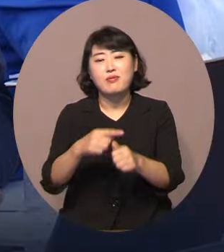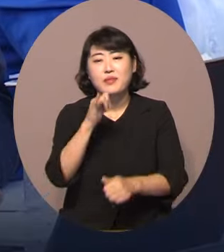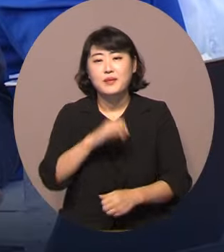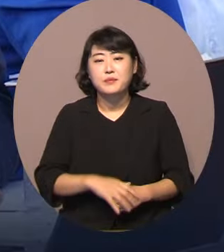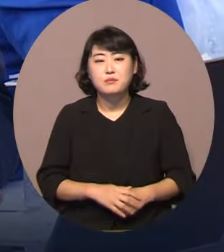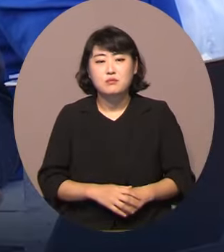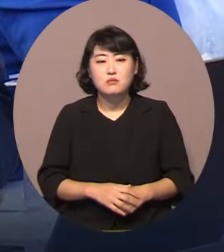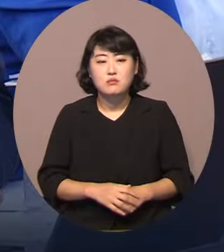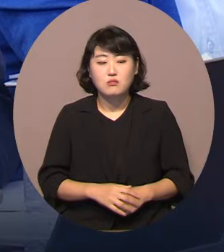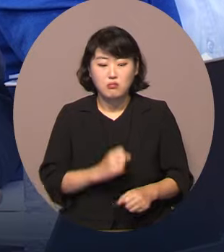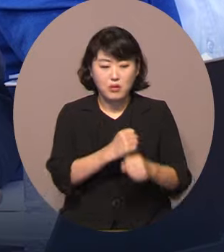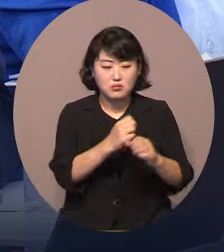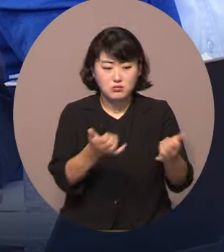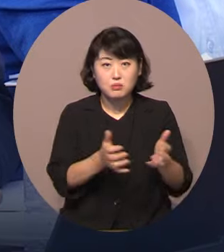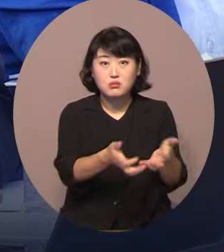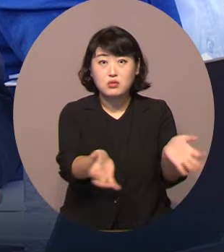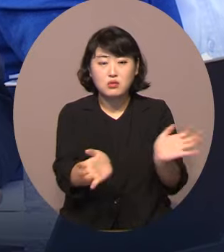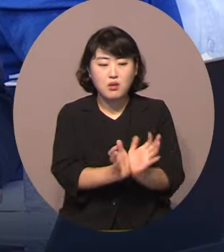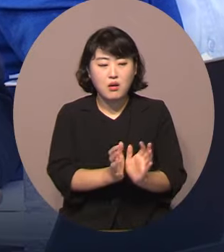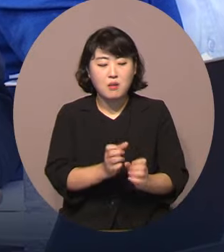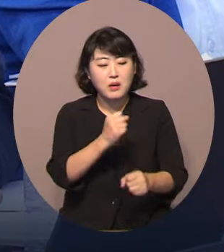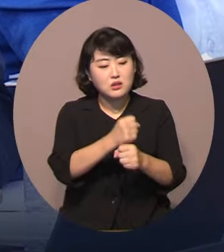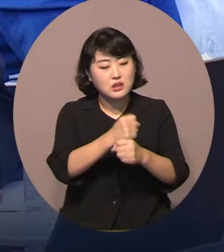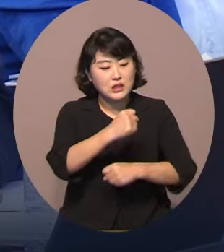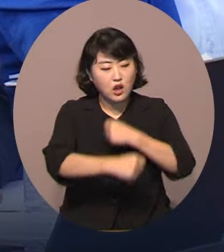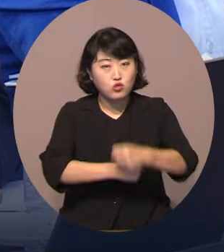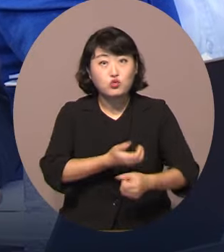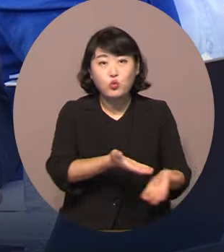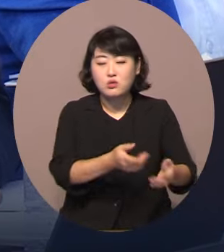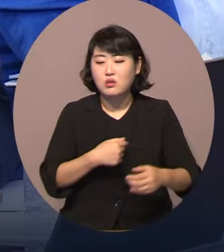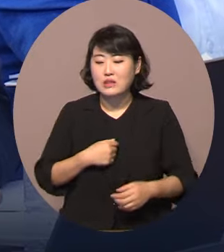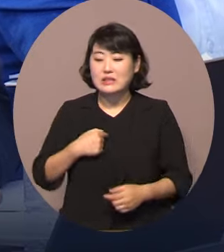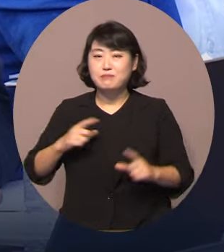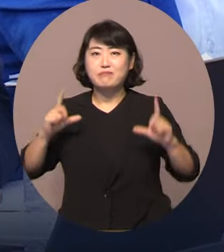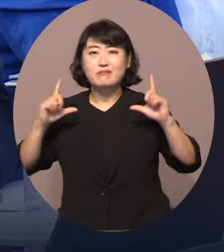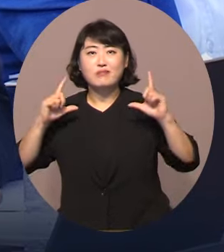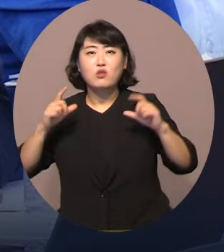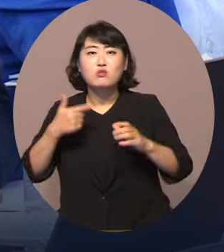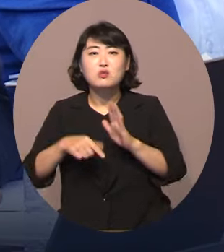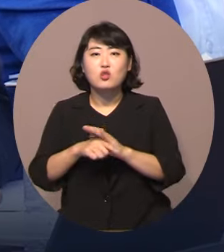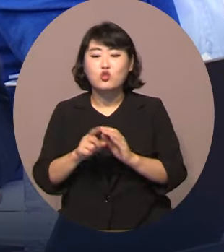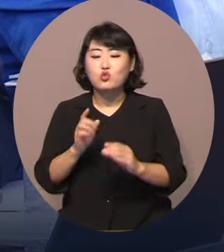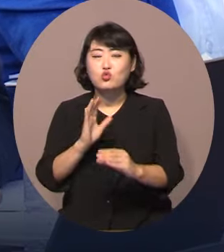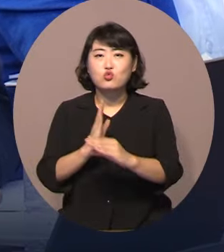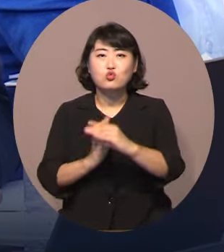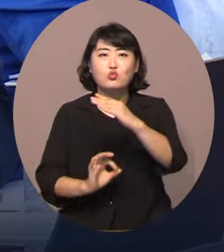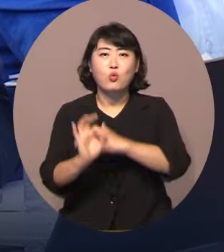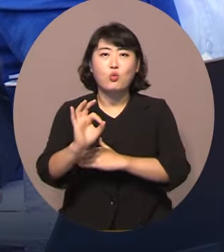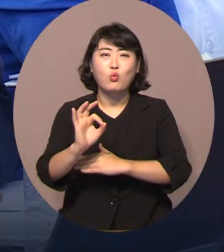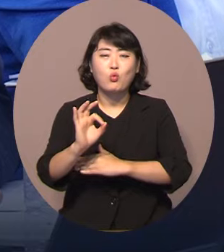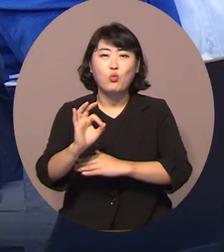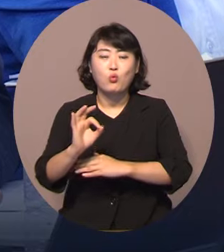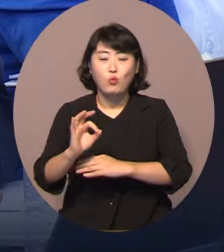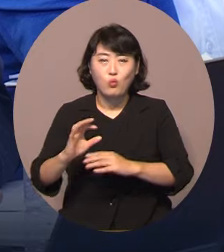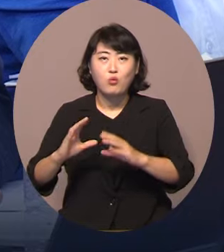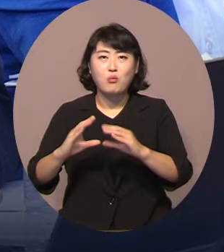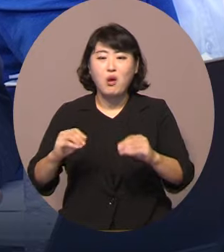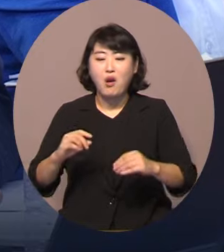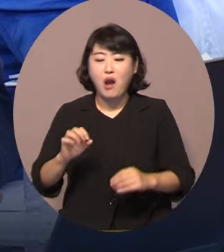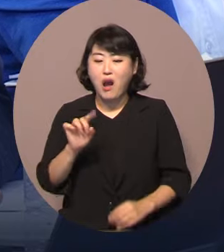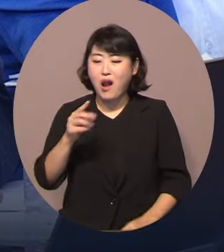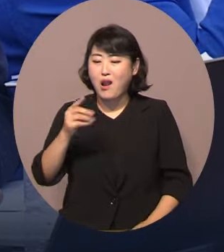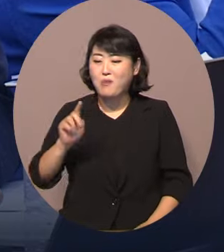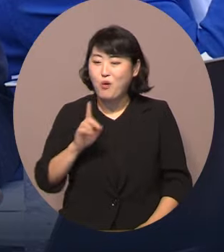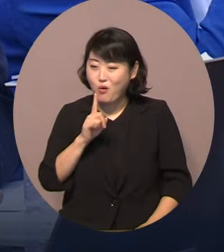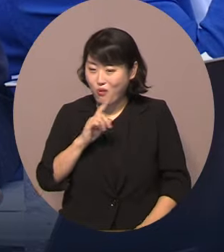편성의 자유를 지켜줘야 할 사람이 자기의 이미지 강화를 위해서 의 독자를 만나가지고 뭐 알아볼 과실을